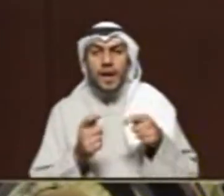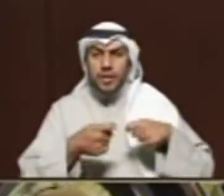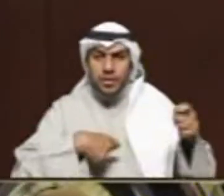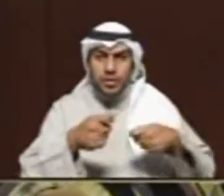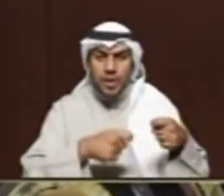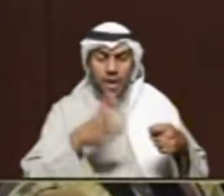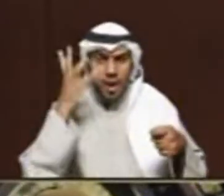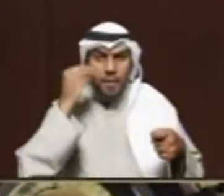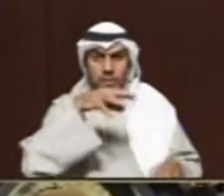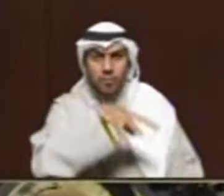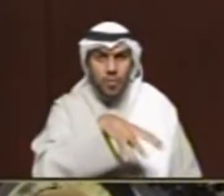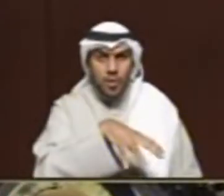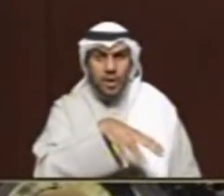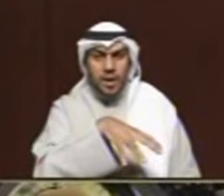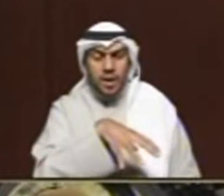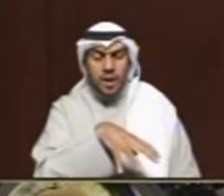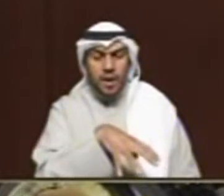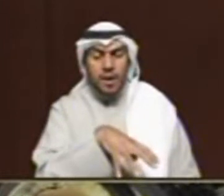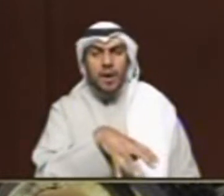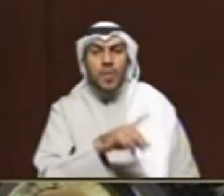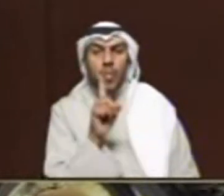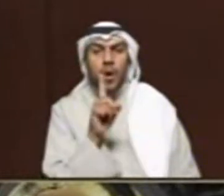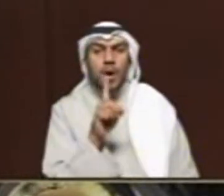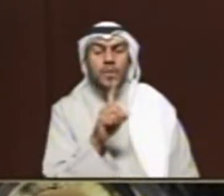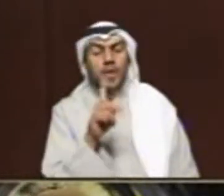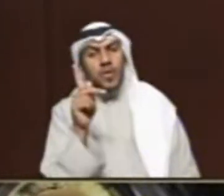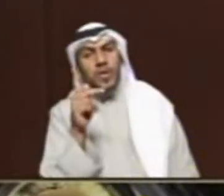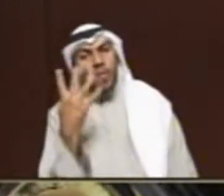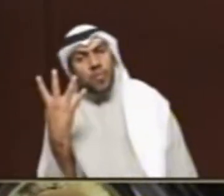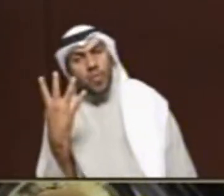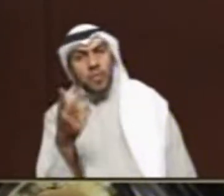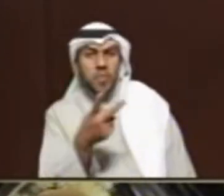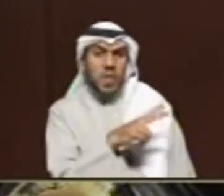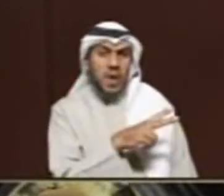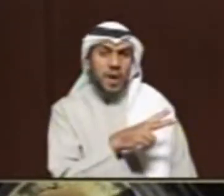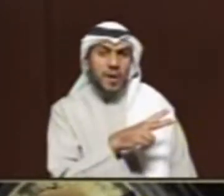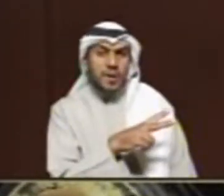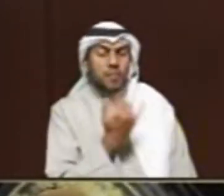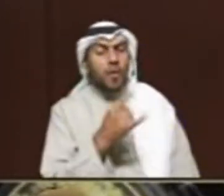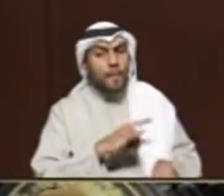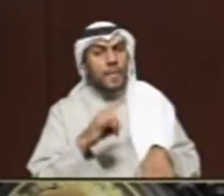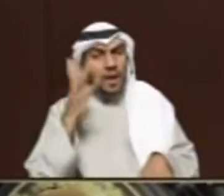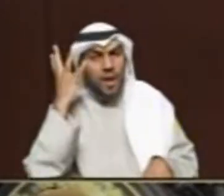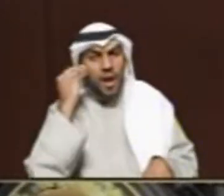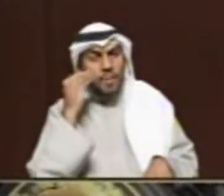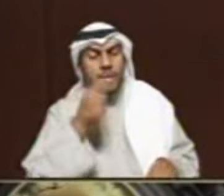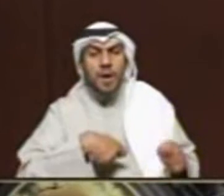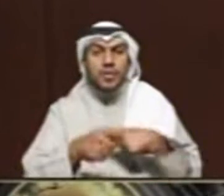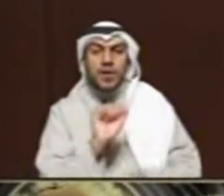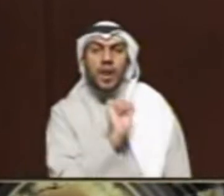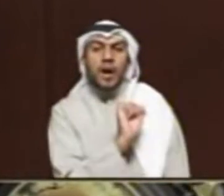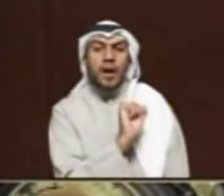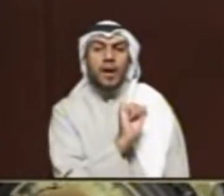لمطار أو خلينا نقول أحد المطارات، فلما جينا كانت الموافقة على مطار المفروض أنه يكون T4،